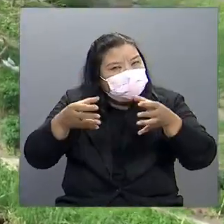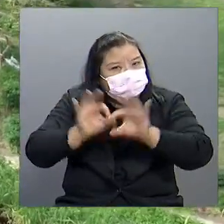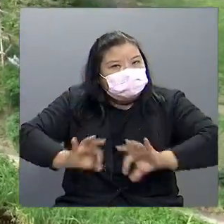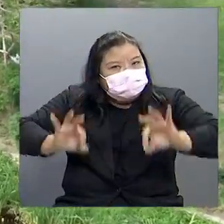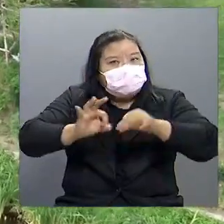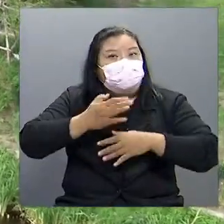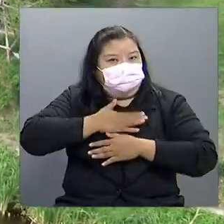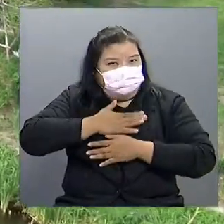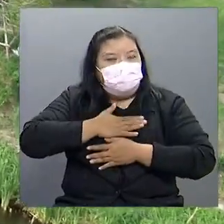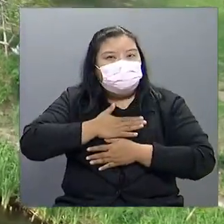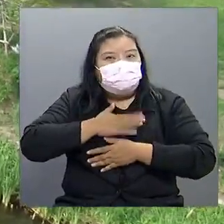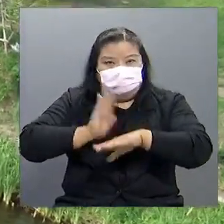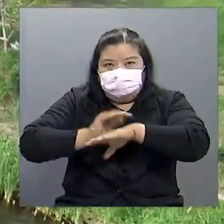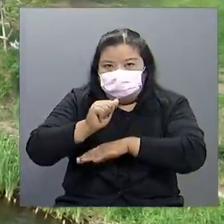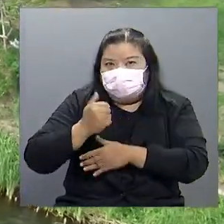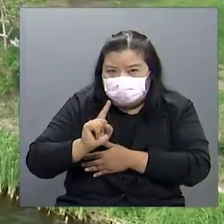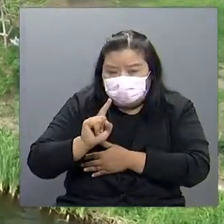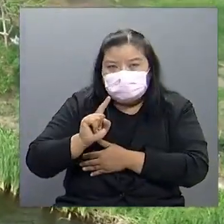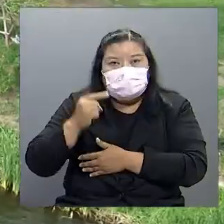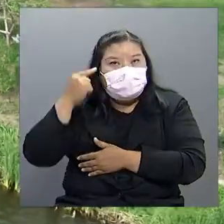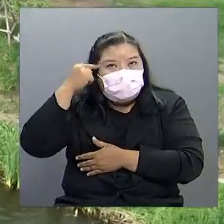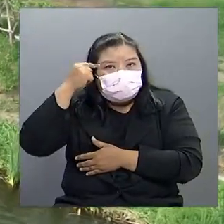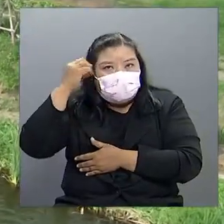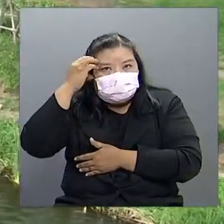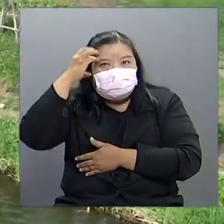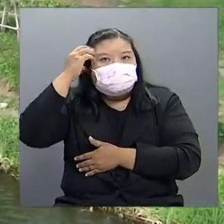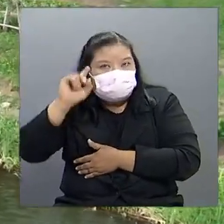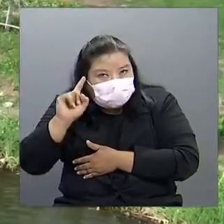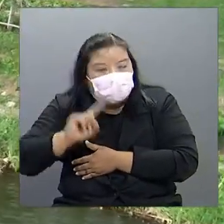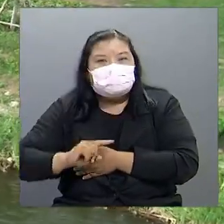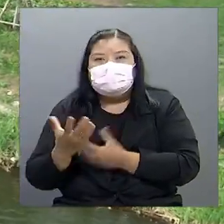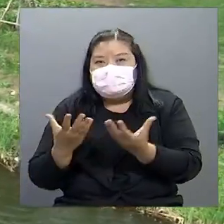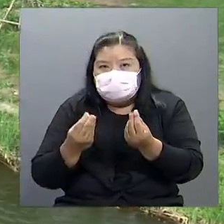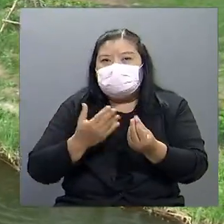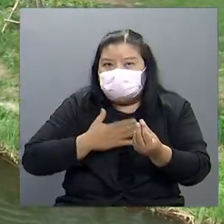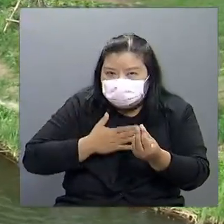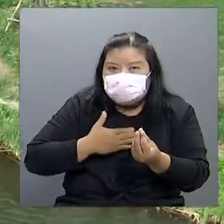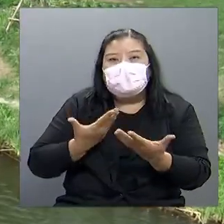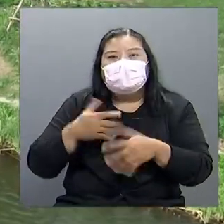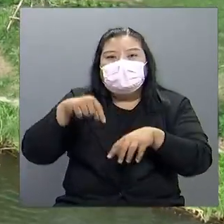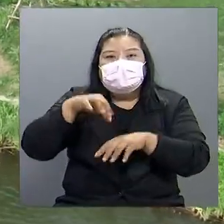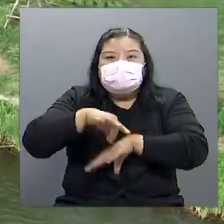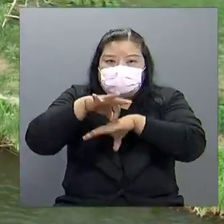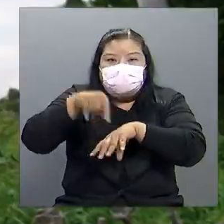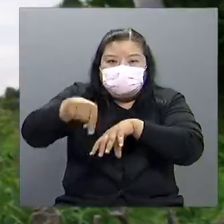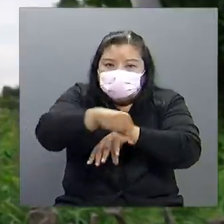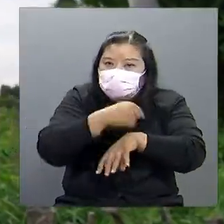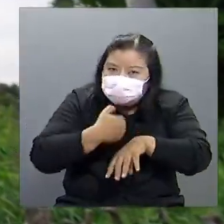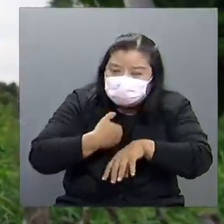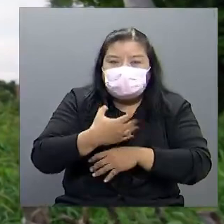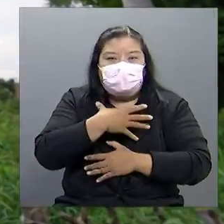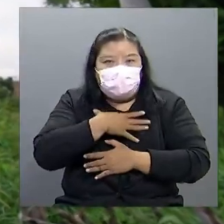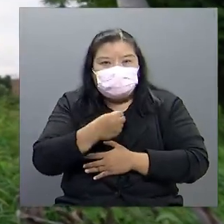และมีความรู้มากพอมั้ยพื้นที่ทำเลของเรามันโอเคมันเหมาะสมไหมเลยเนี้ยความต้องการของเรามัน